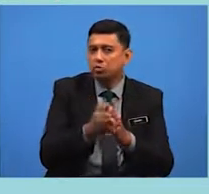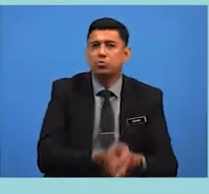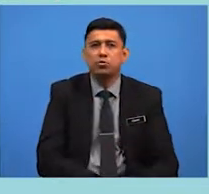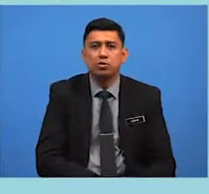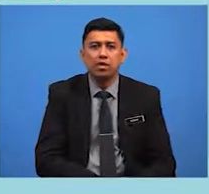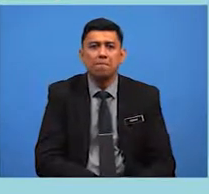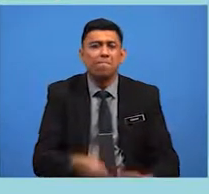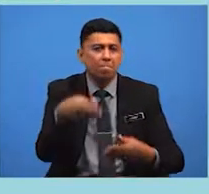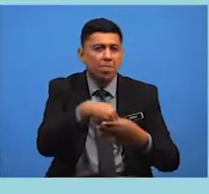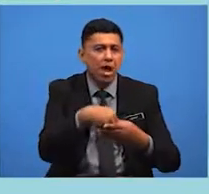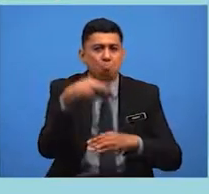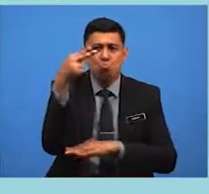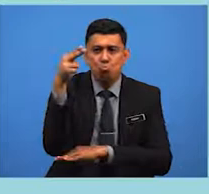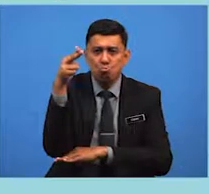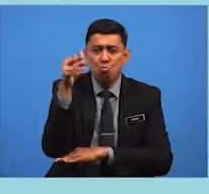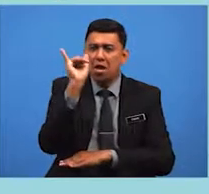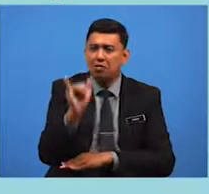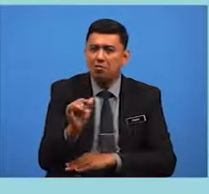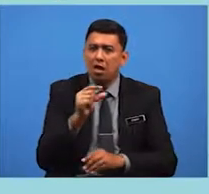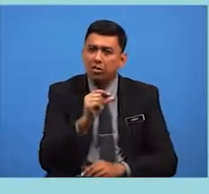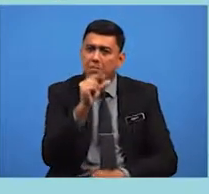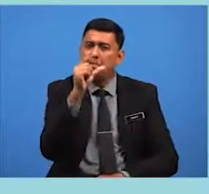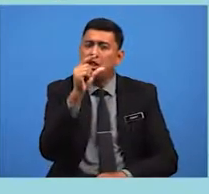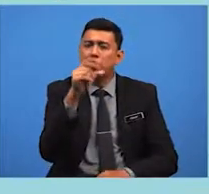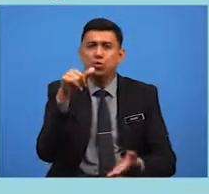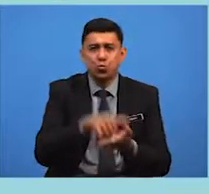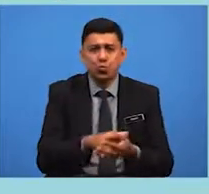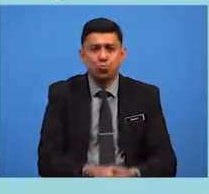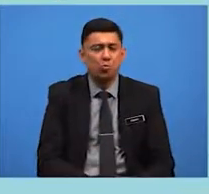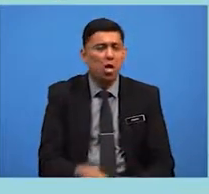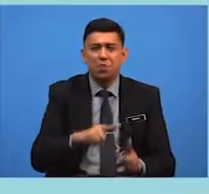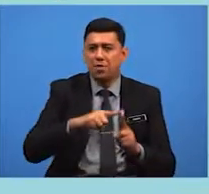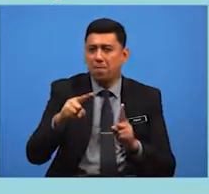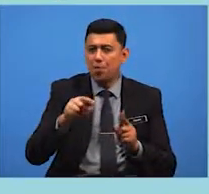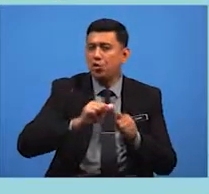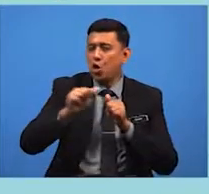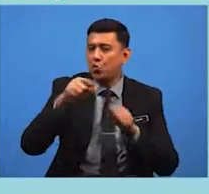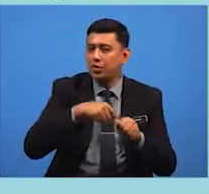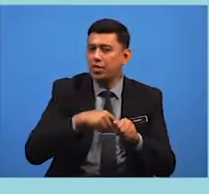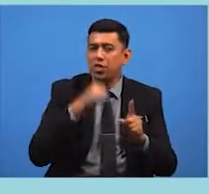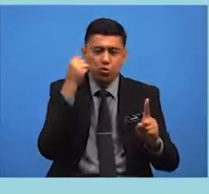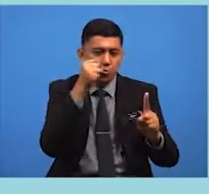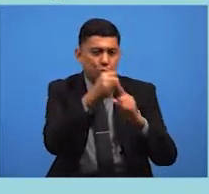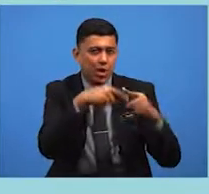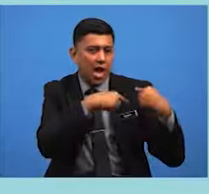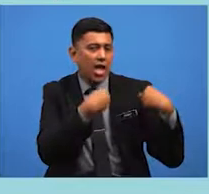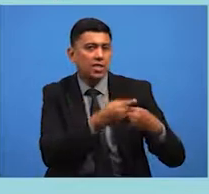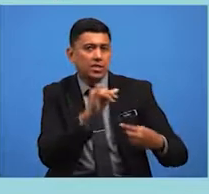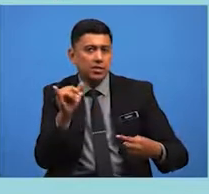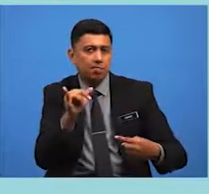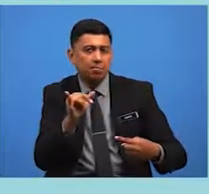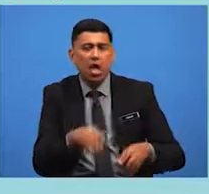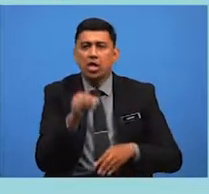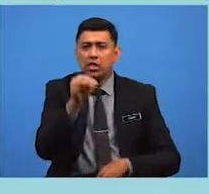perjalanannya di dalam hutan yang tebal itu. Namun, jauh di sudut hatinya, Kijang